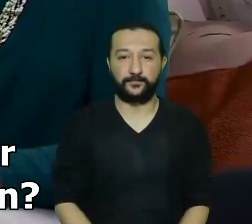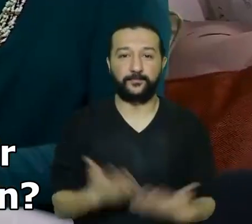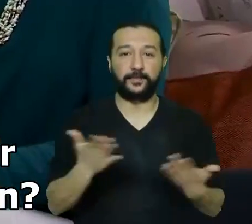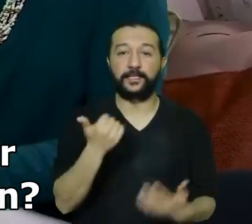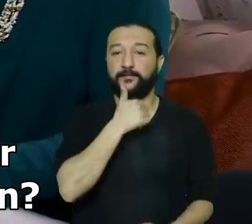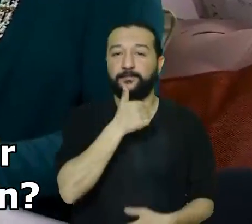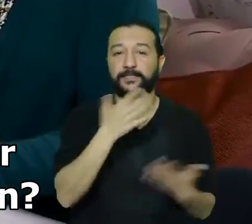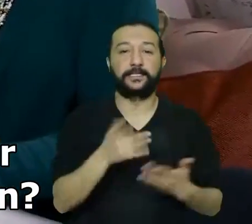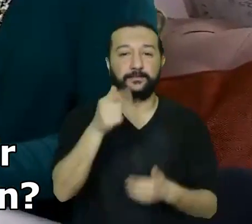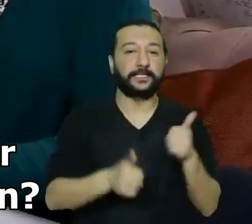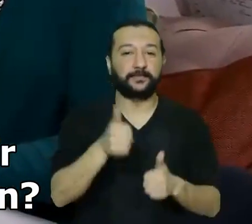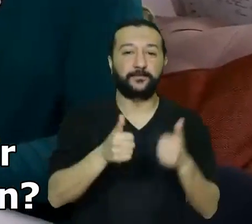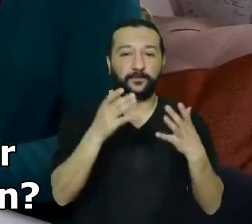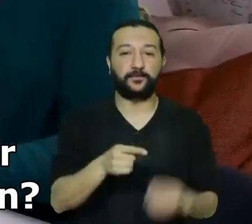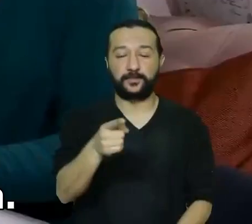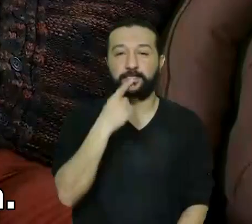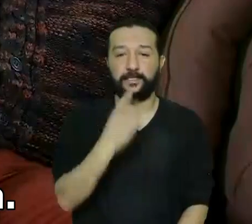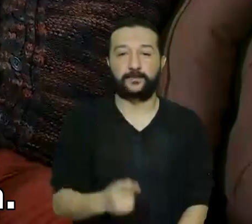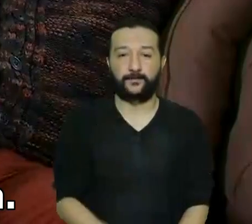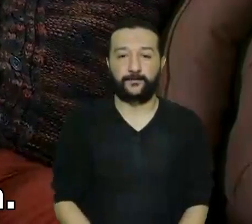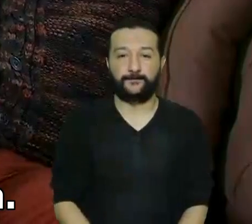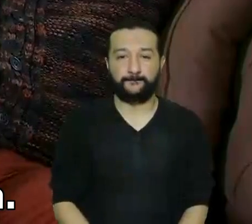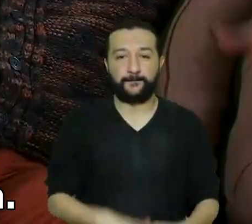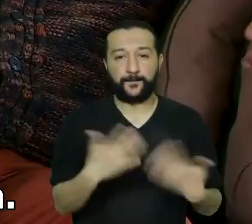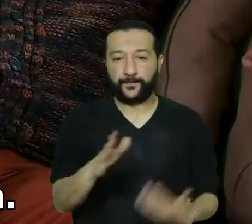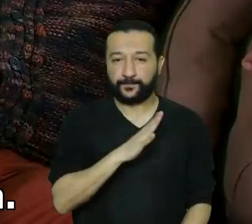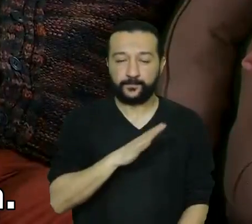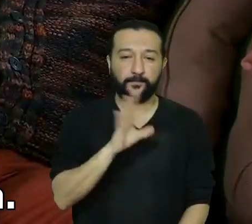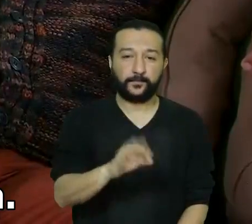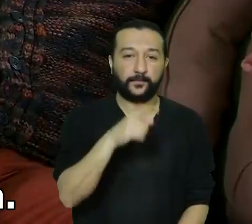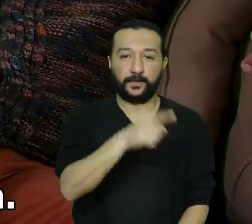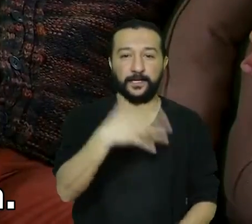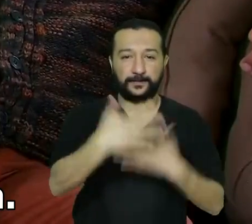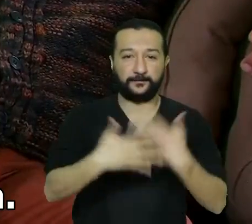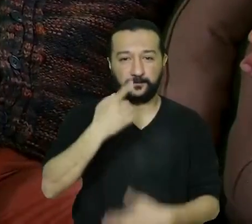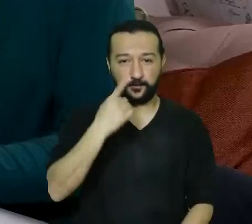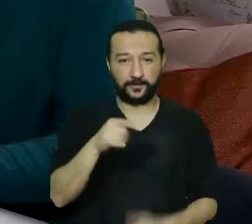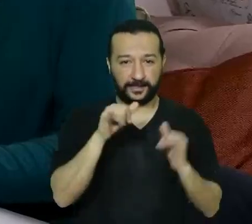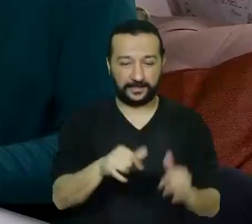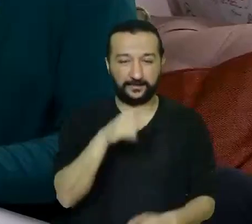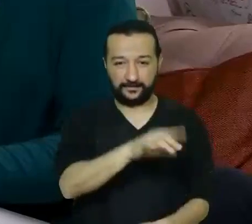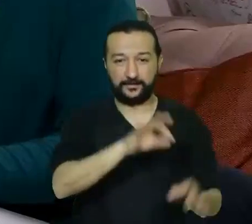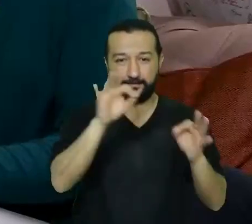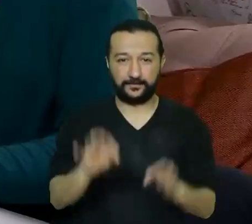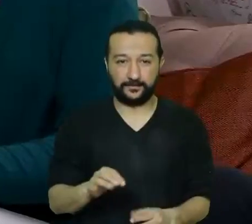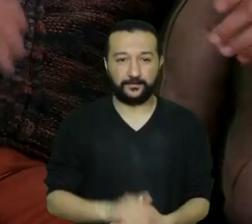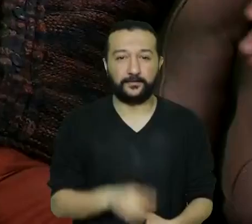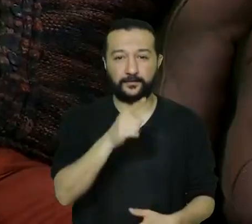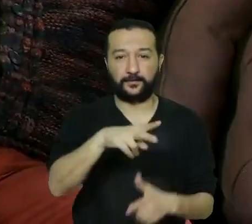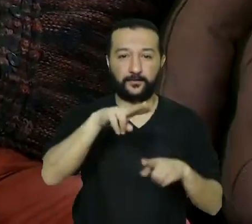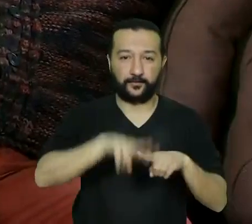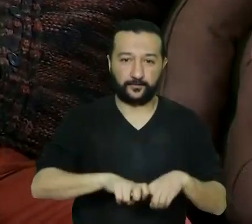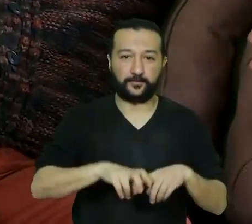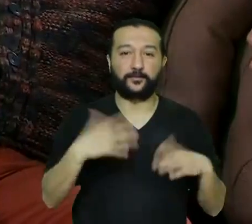Neyse babacığım, nasıl bir yarışma bu peki bahsettiğin? Ya var ya hani böyle şeyde televizyonda gördünüz ya hani böyle